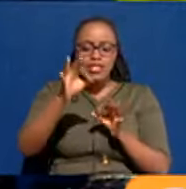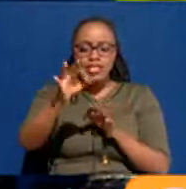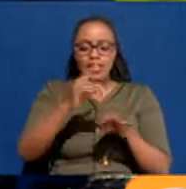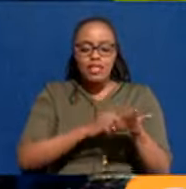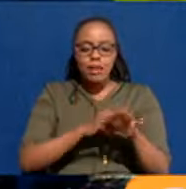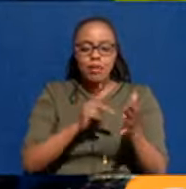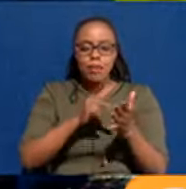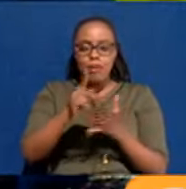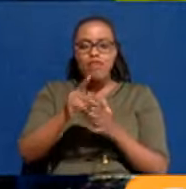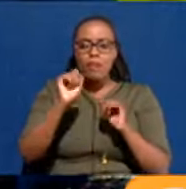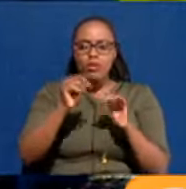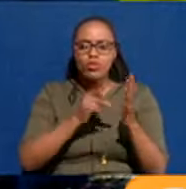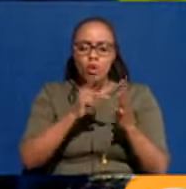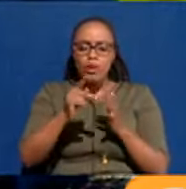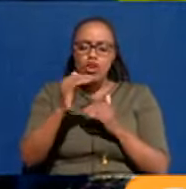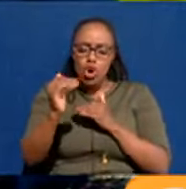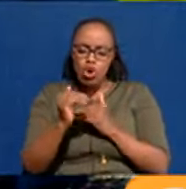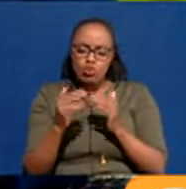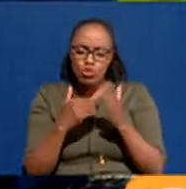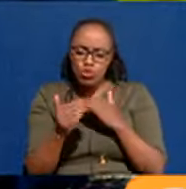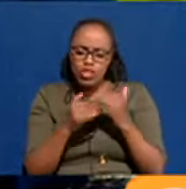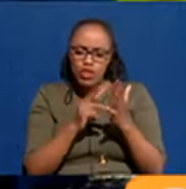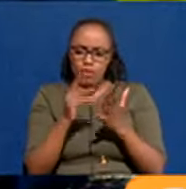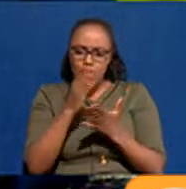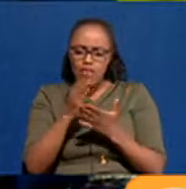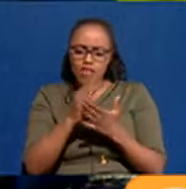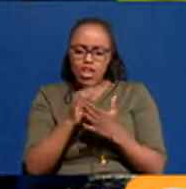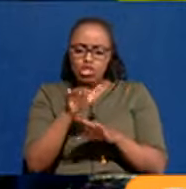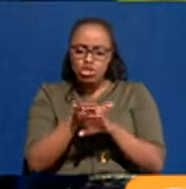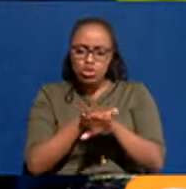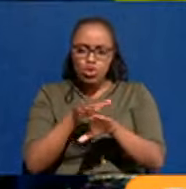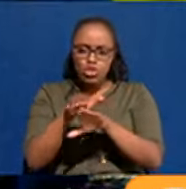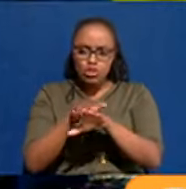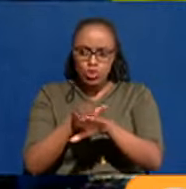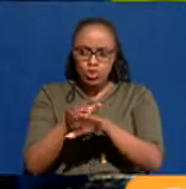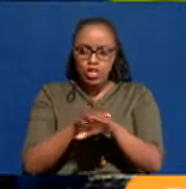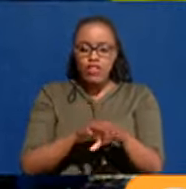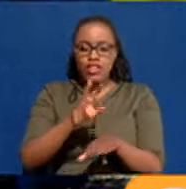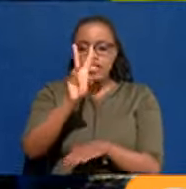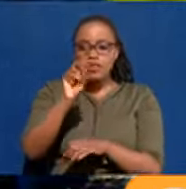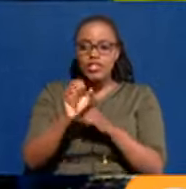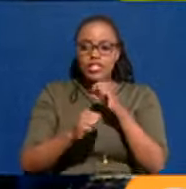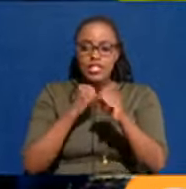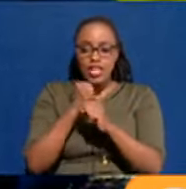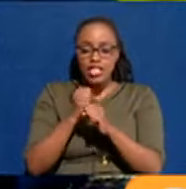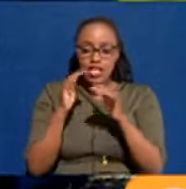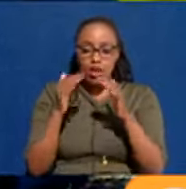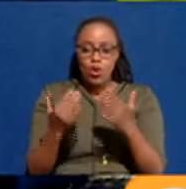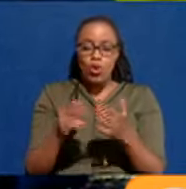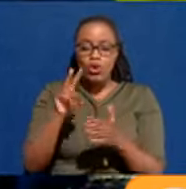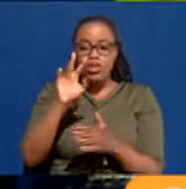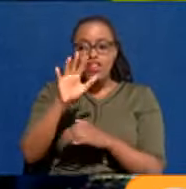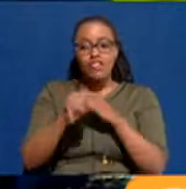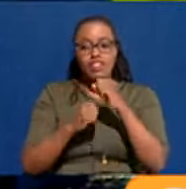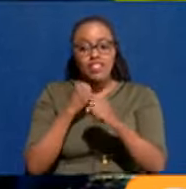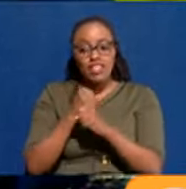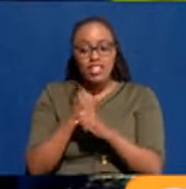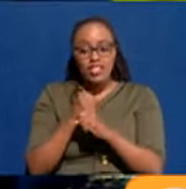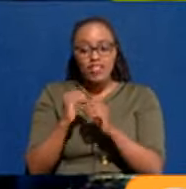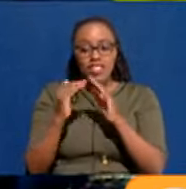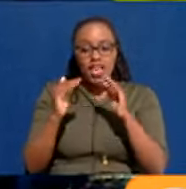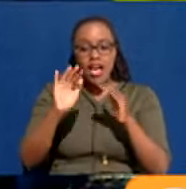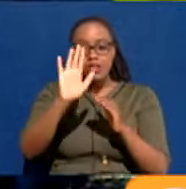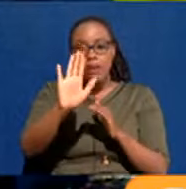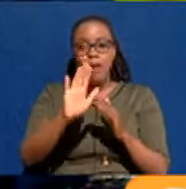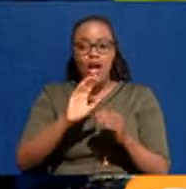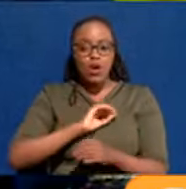ili weze kulipa, kitu karibu na hile ulkona lipa, kidogo kidogo, in 20 years, or 25 years, nyumba ikue